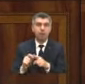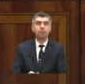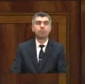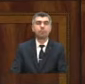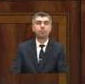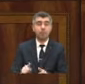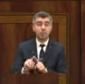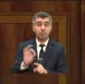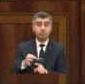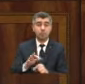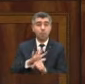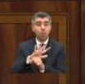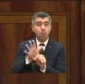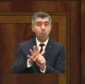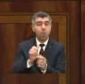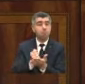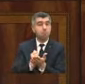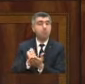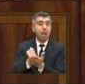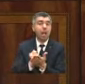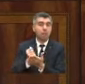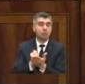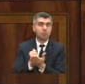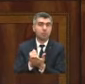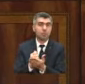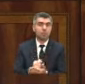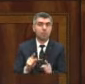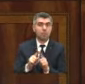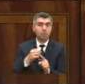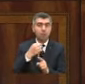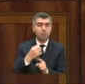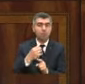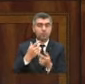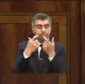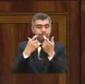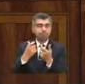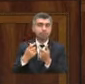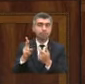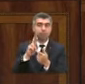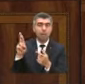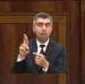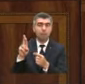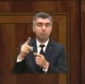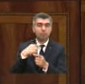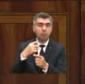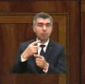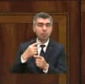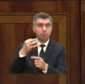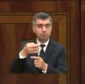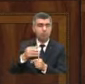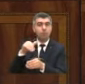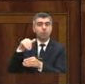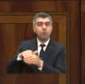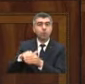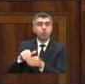فعلا الجائحة كانت أكبر امتحان، ولولا حكمة وتبصر صاحب الجلالة بخلق صندوق التضامن اللي تكلف جميع